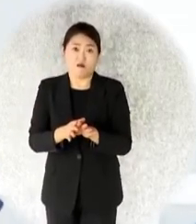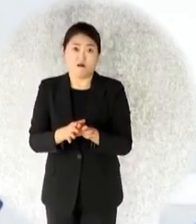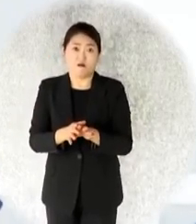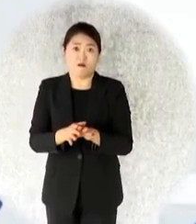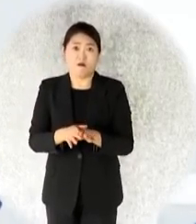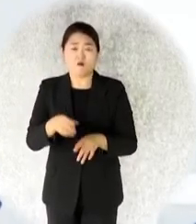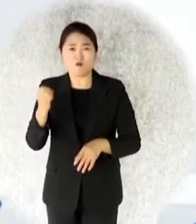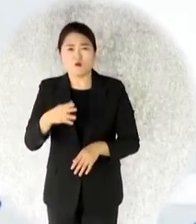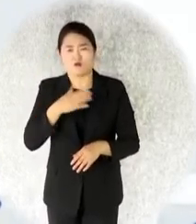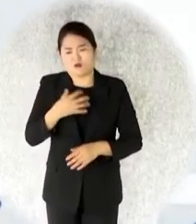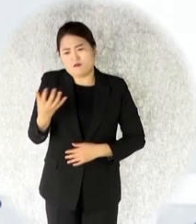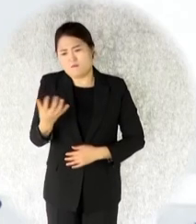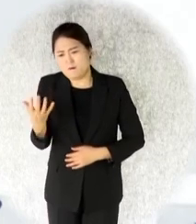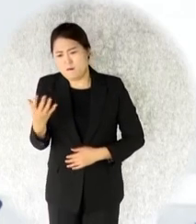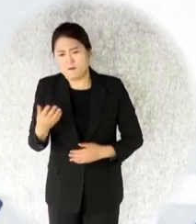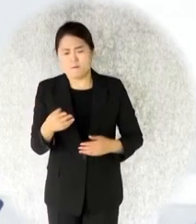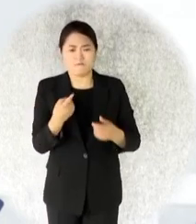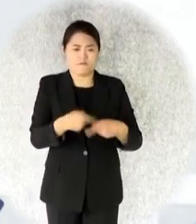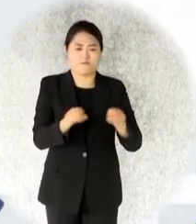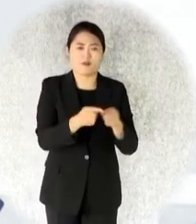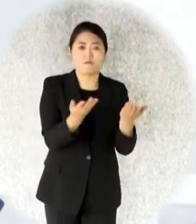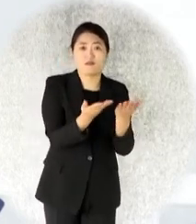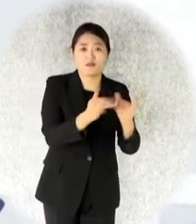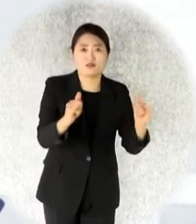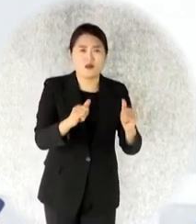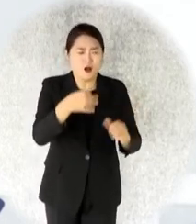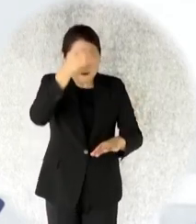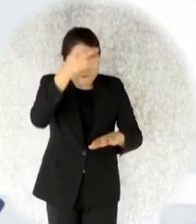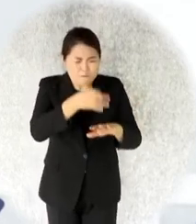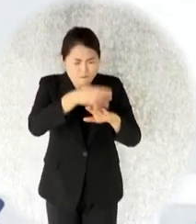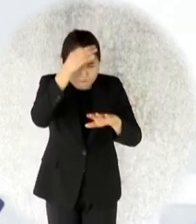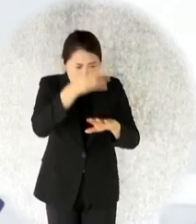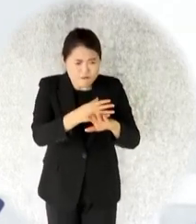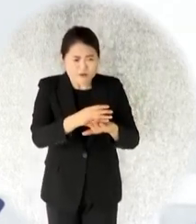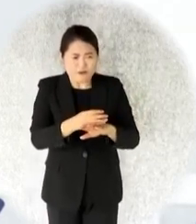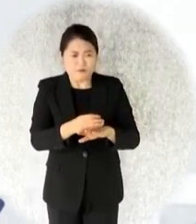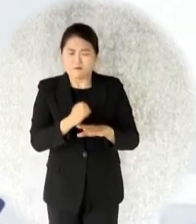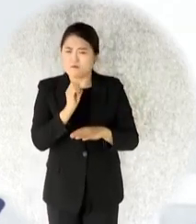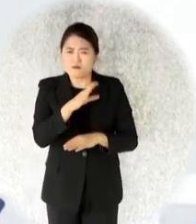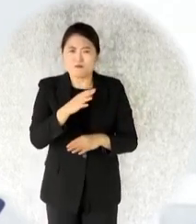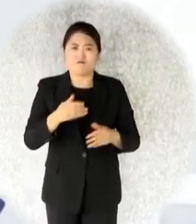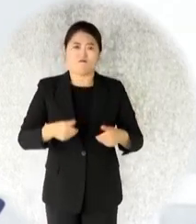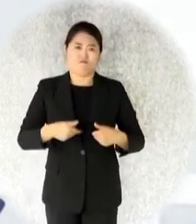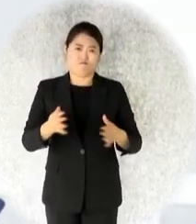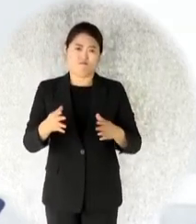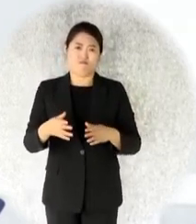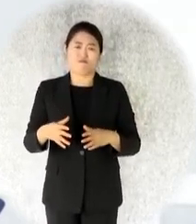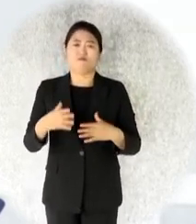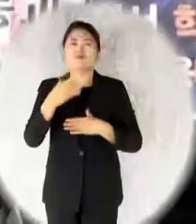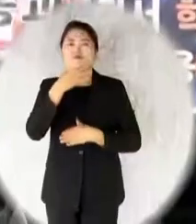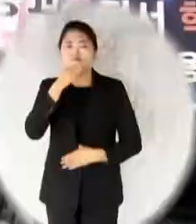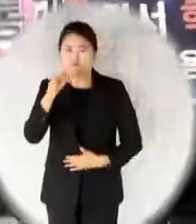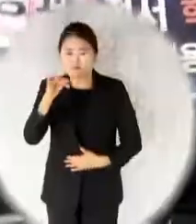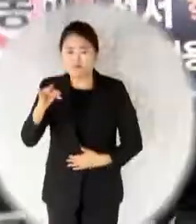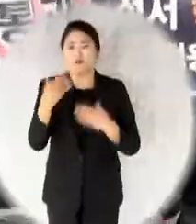동료 교사에게 민폐가 되지 않는 문화를 만들 수 있도록 지원해야 합니다